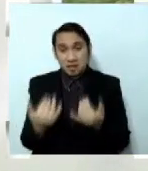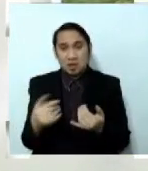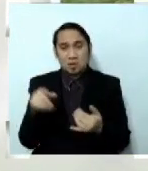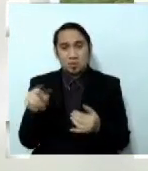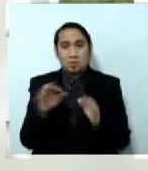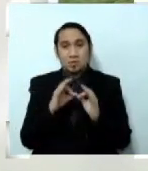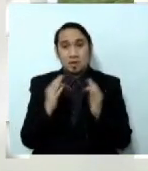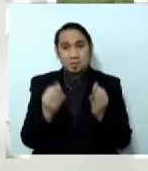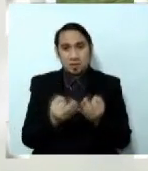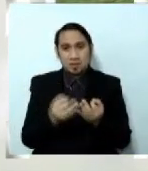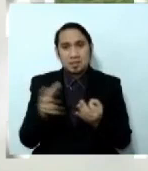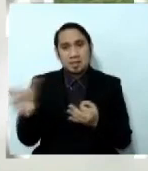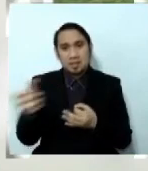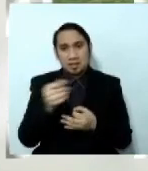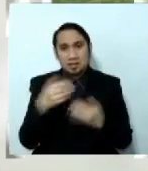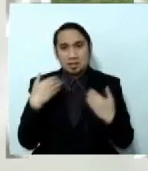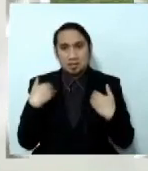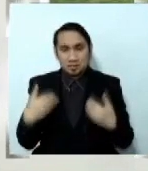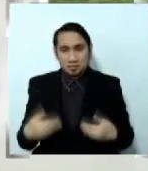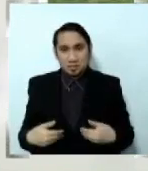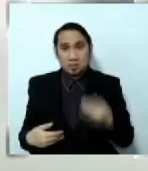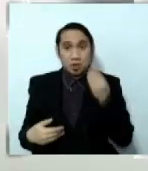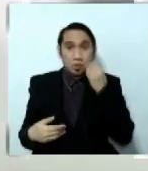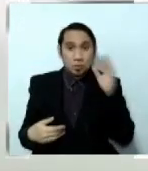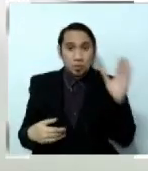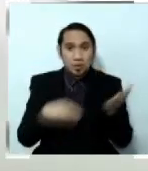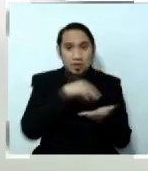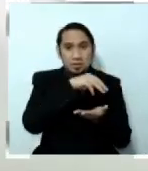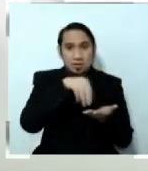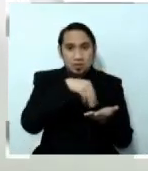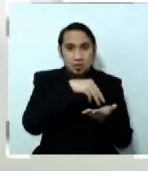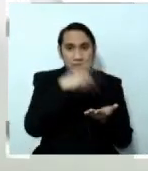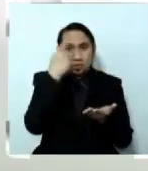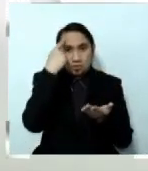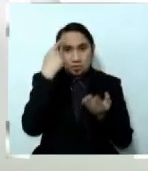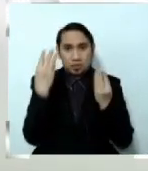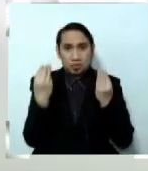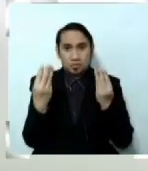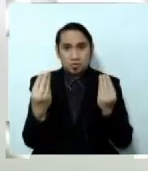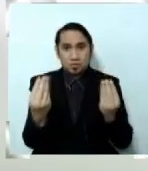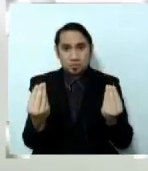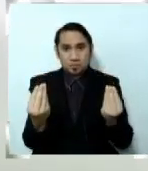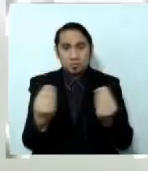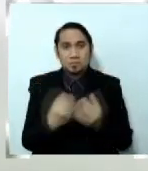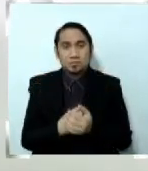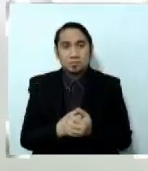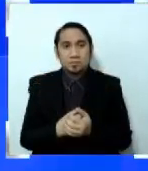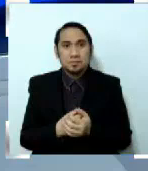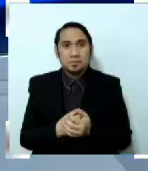biktima at iniuwi na sa Mandaluyong City para iburol. Darlene Kai, GMA News.